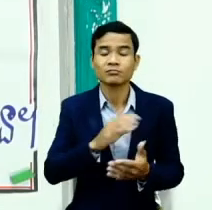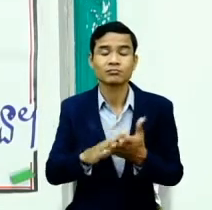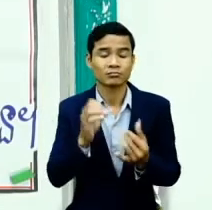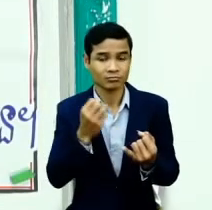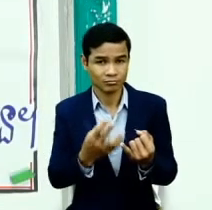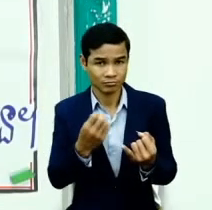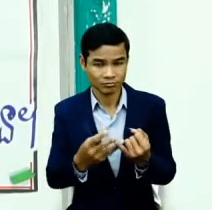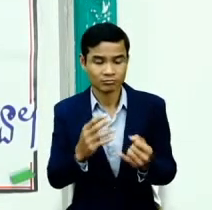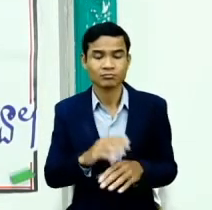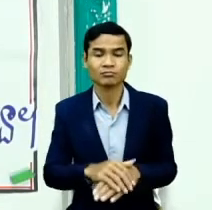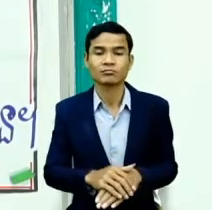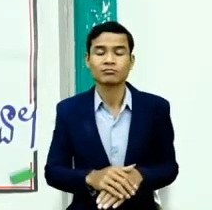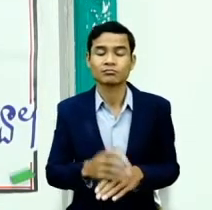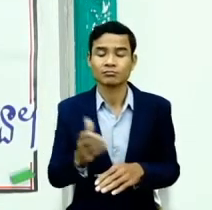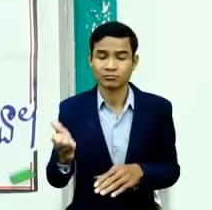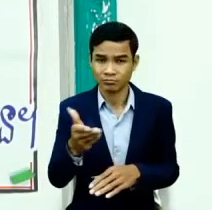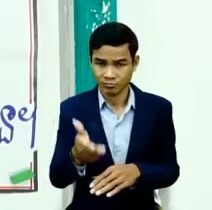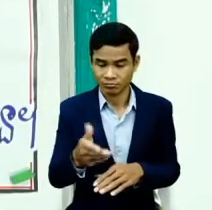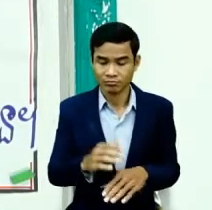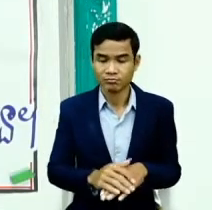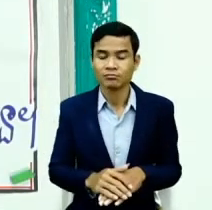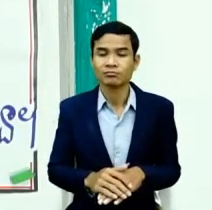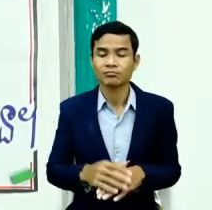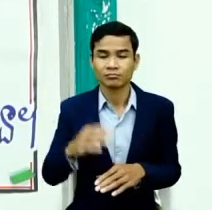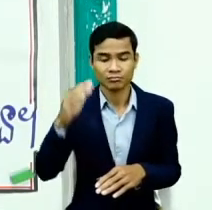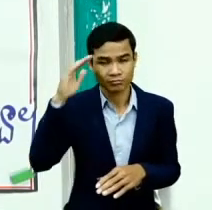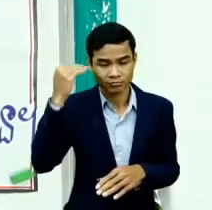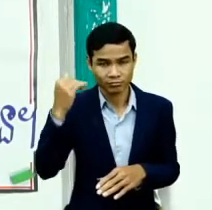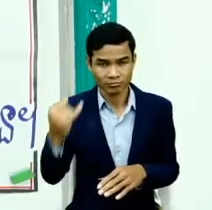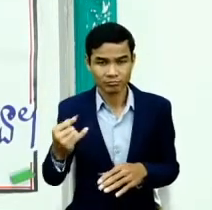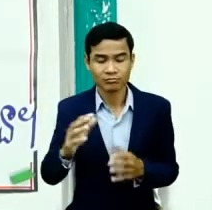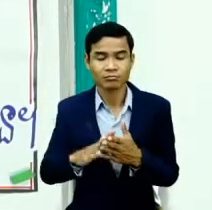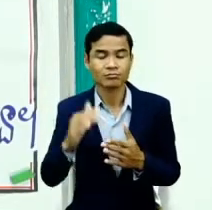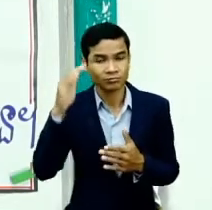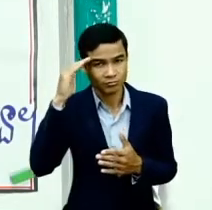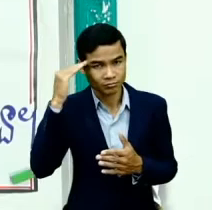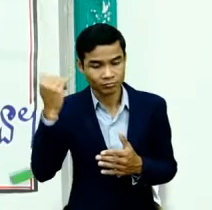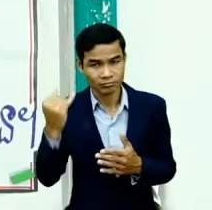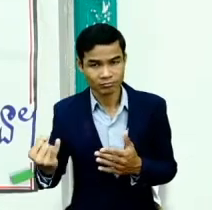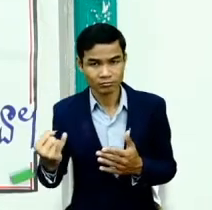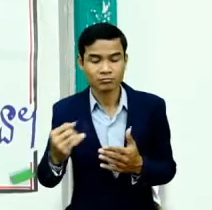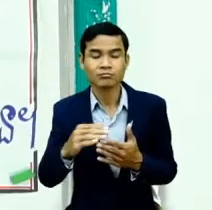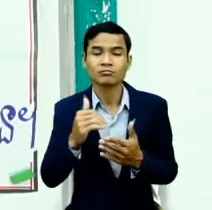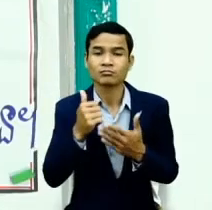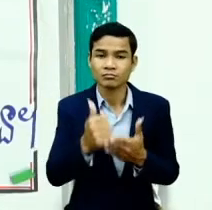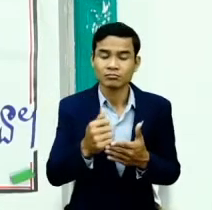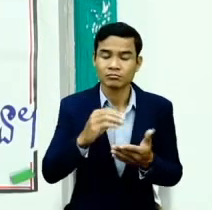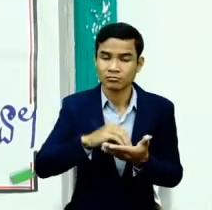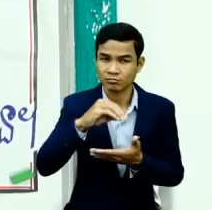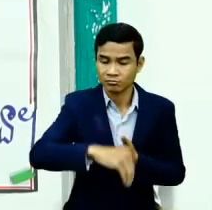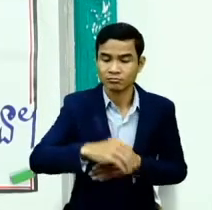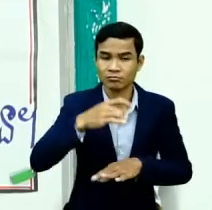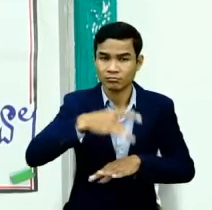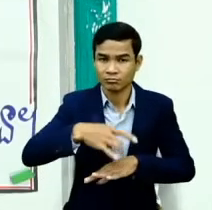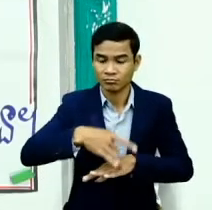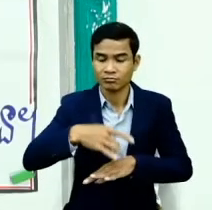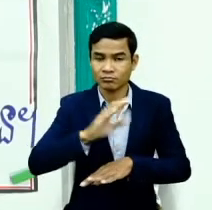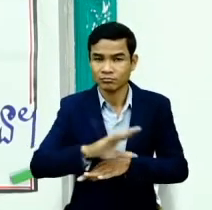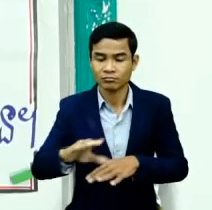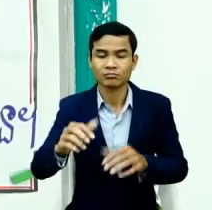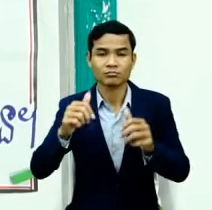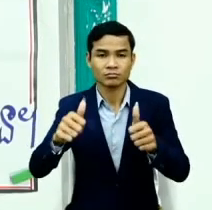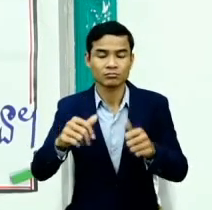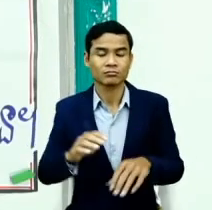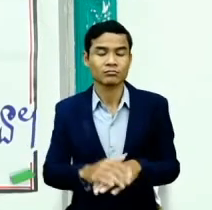để cho nét ú con cha bán chuột đám ở lạc là bỏ ở bốc là bỏ con nó cha lo khăn